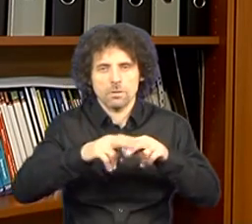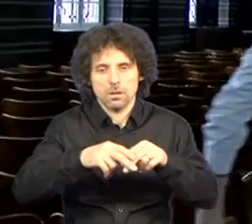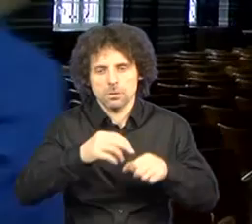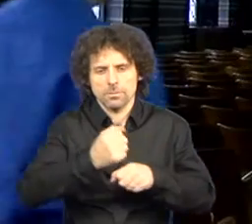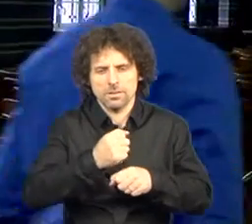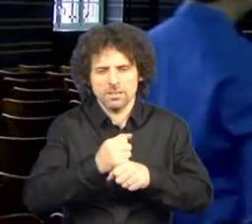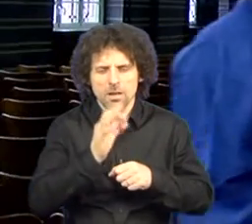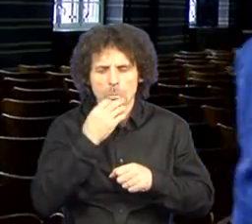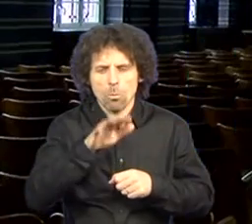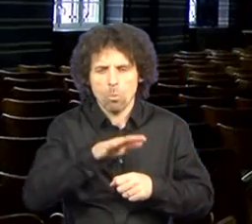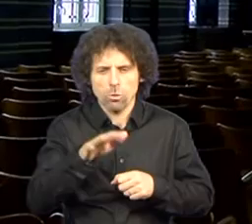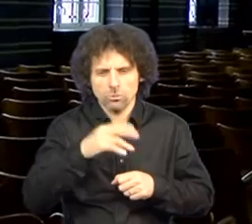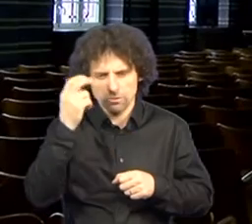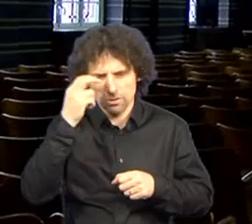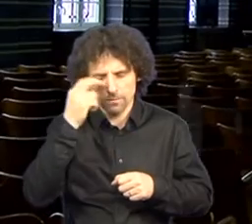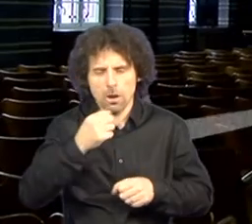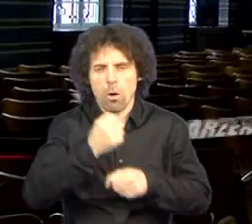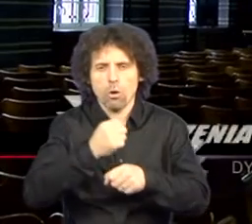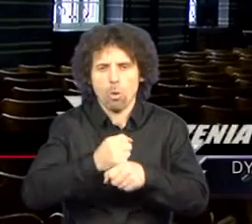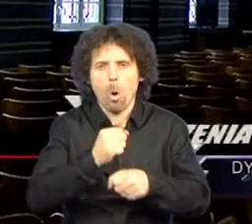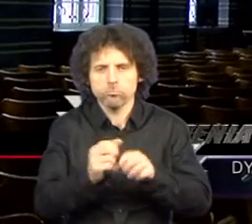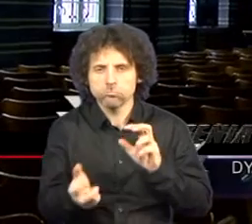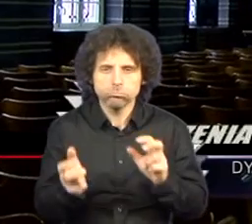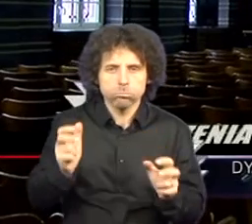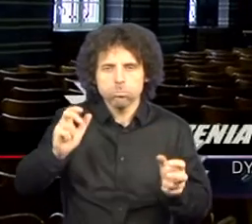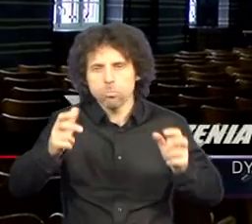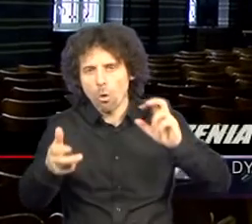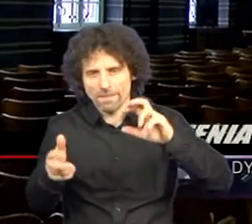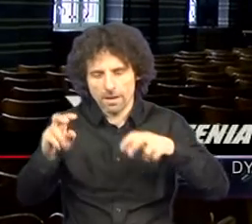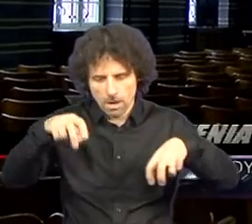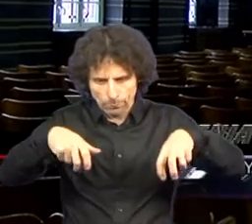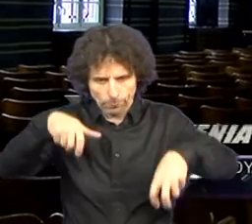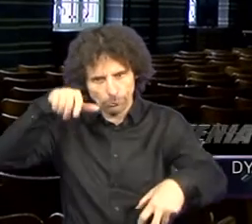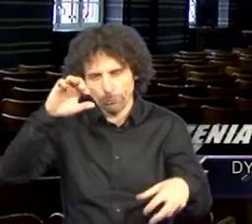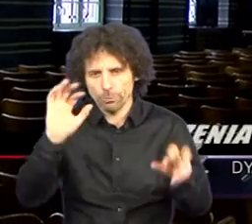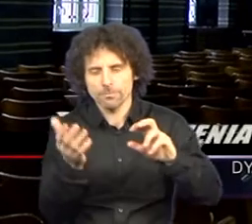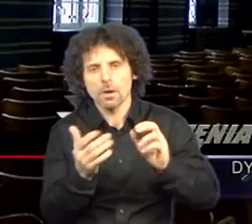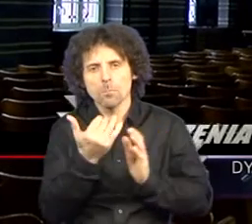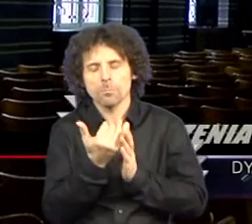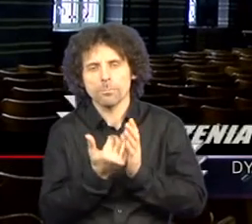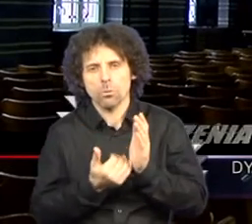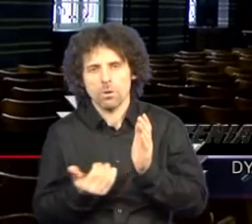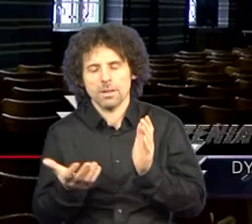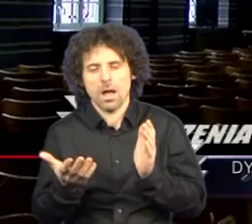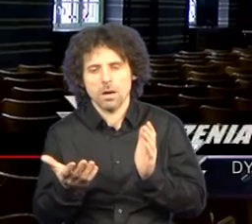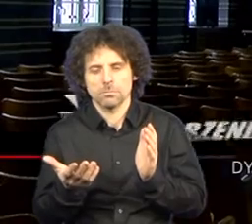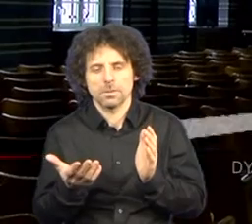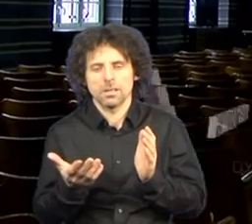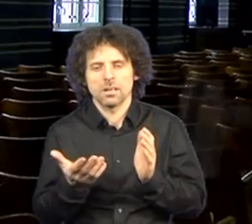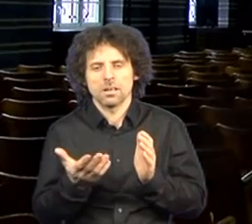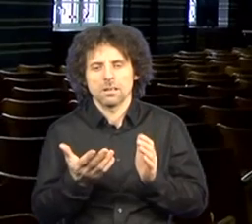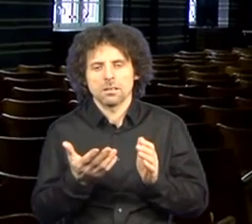pracować. Młodzież interesuje się robotyką na przykład, no więc mamy ten program związany z Robinhardem,